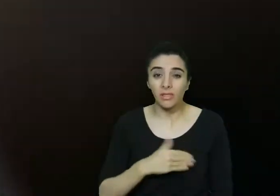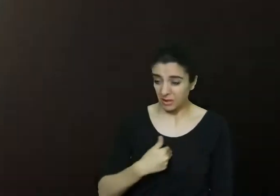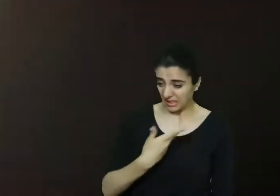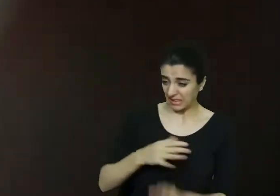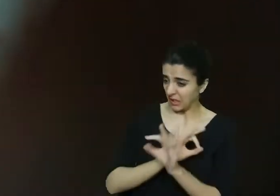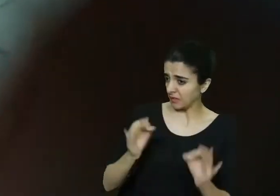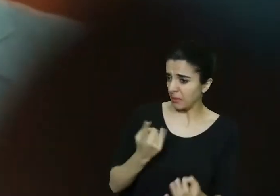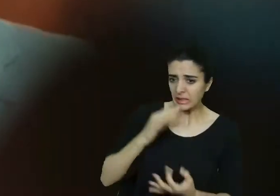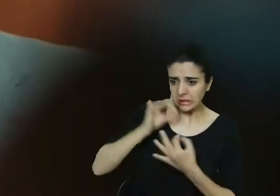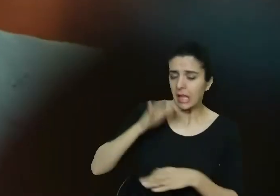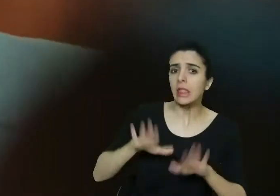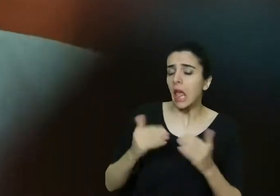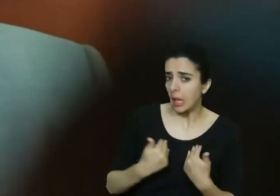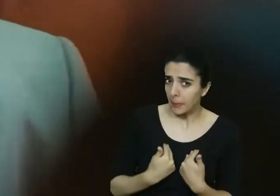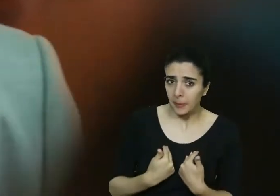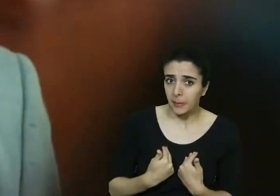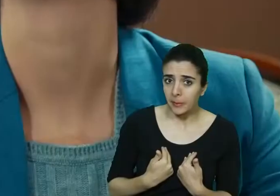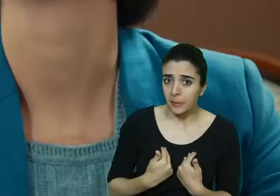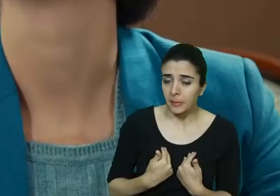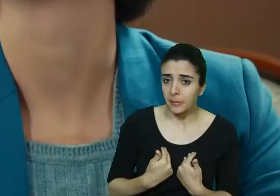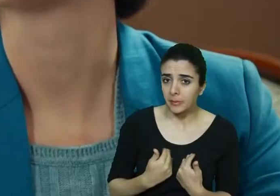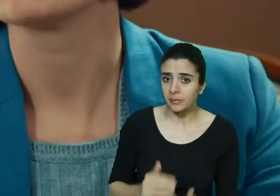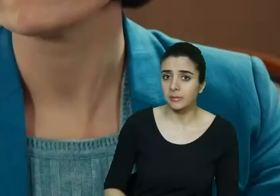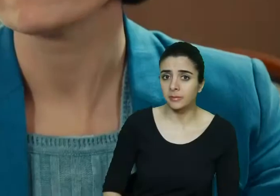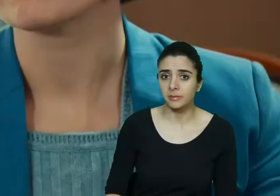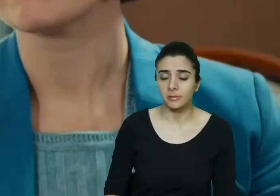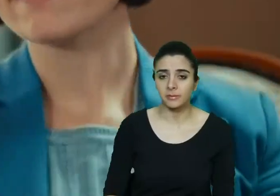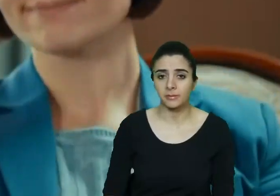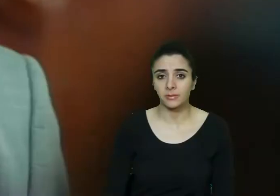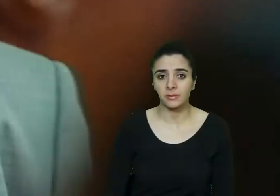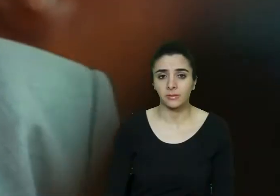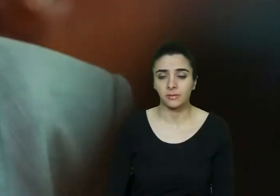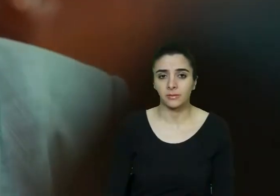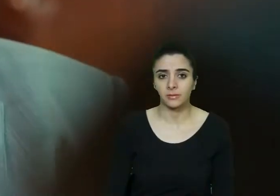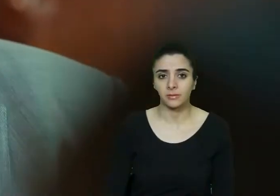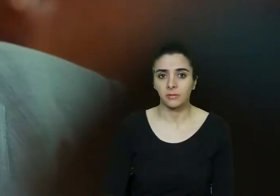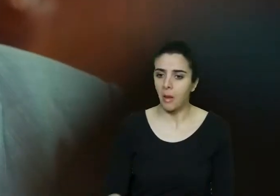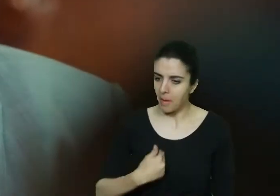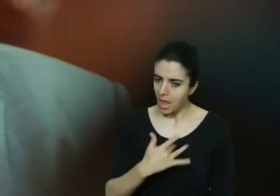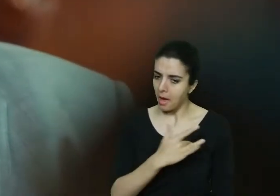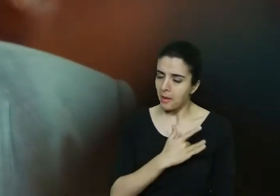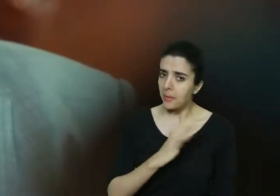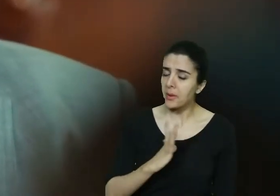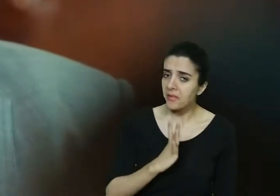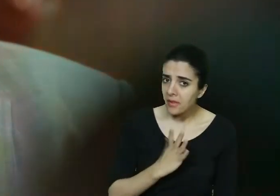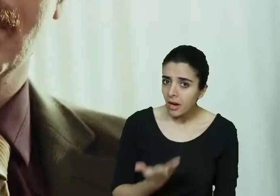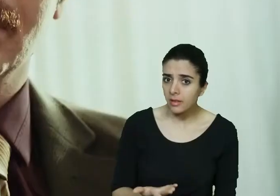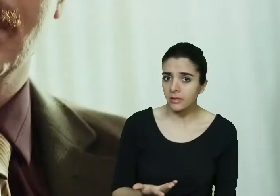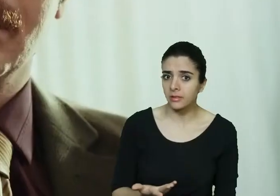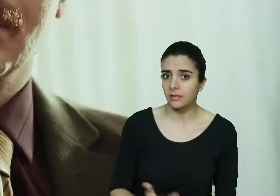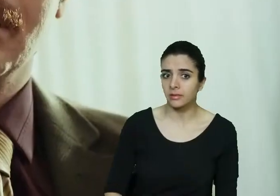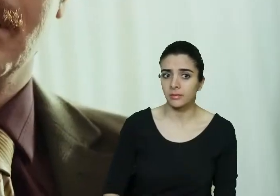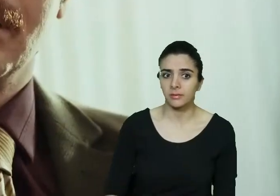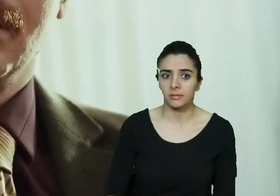sevgisiz bir insan değilim Zehra. Kalktı yerinden, öyledir muhakkak diye gülümsedi Zehra. Benim de kalbim var.